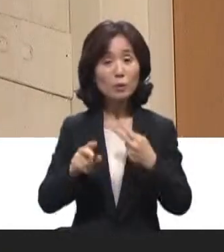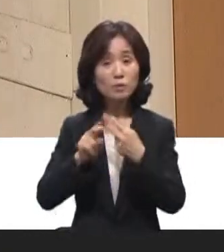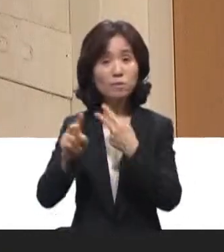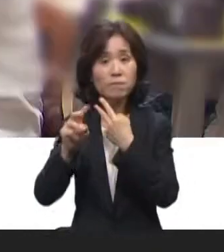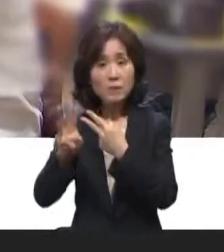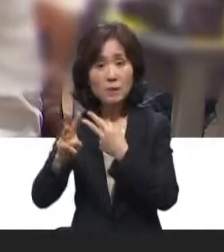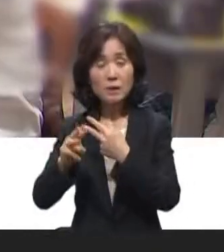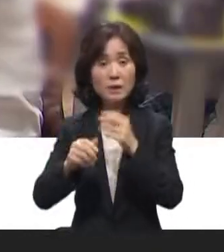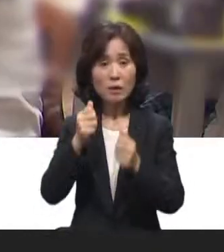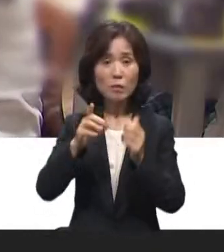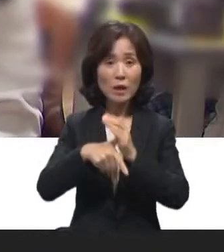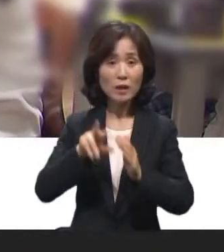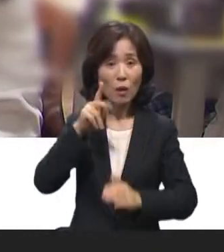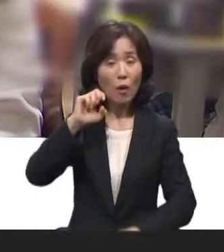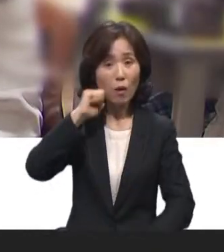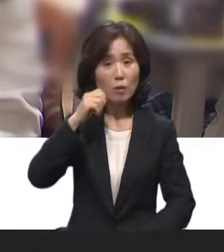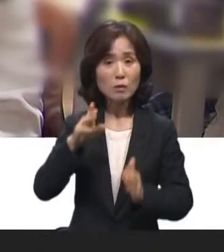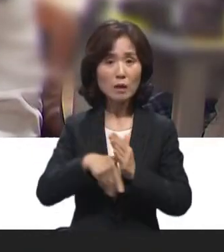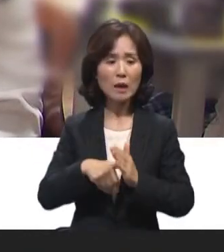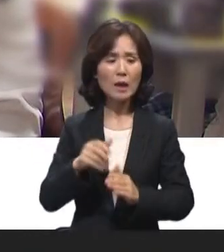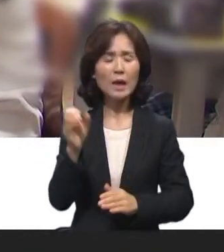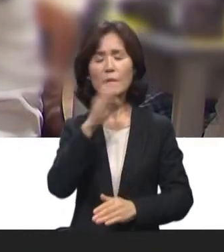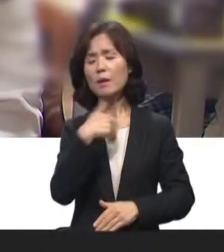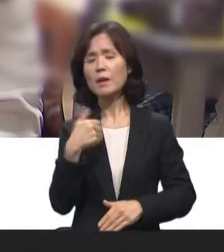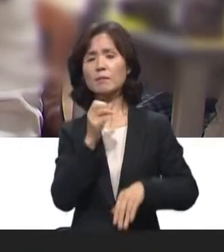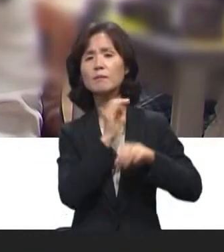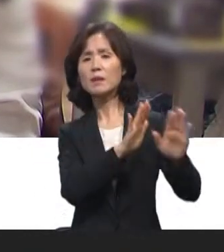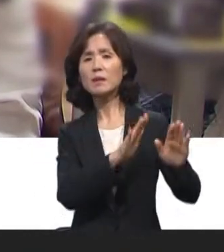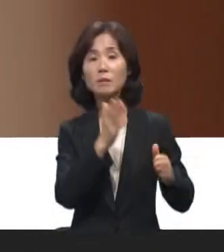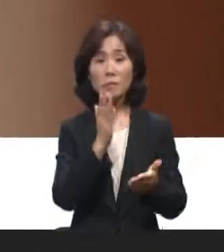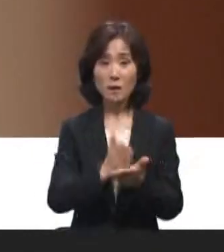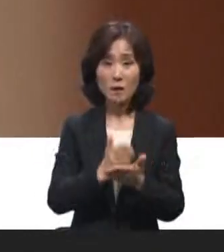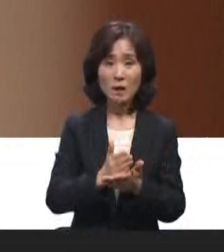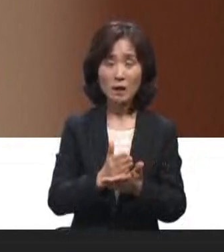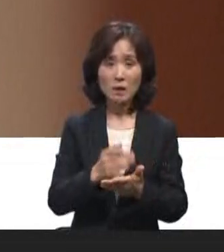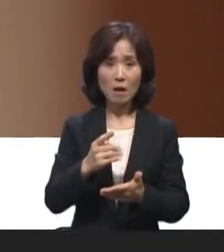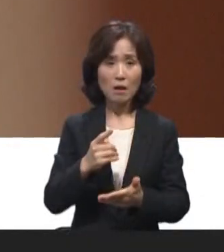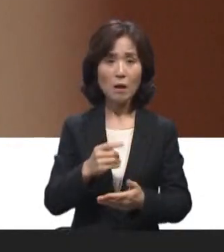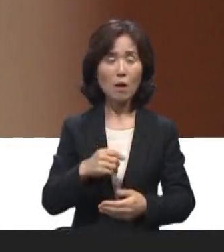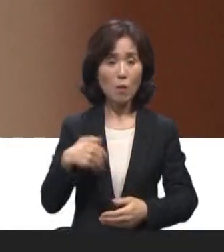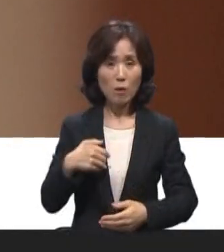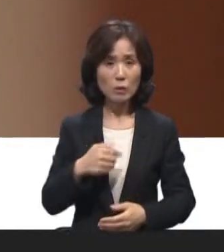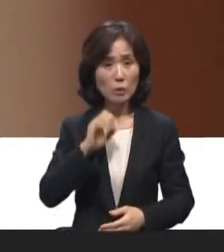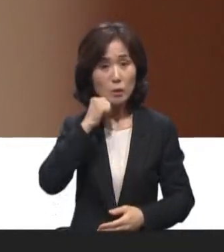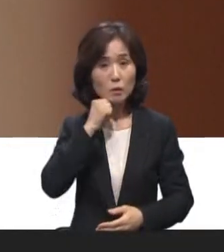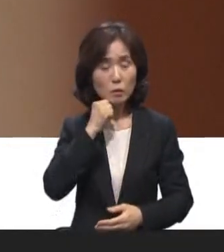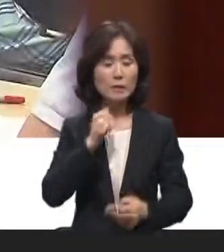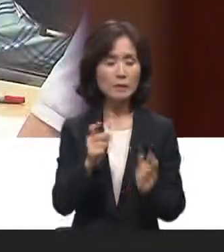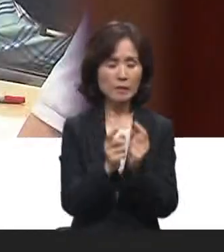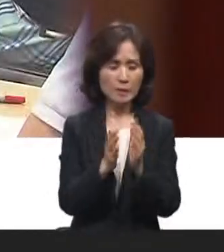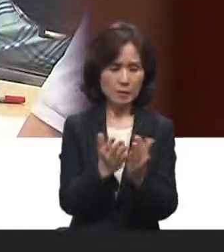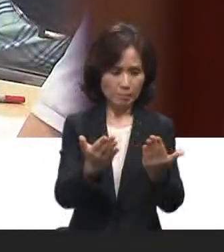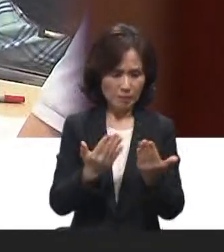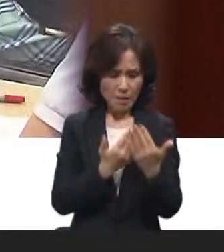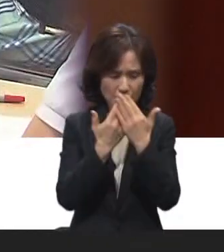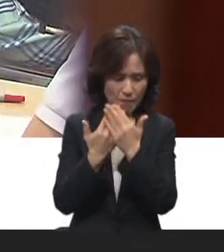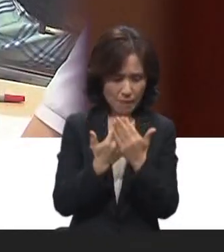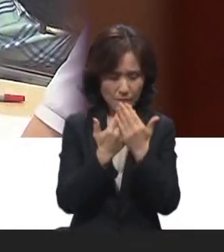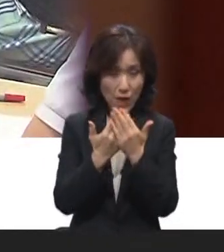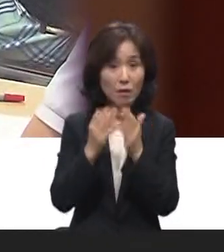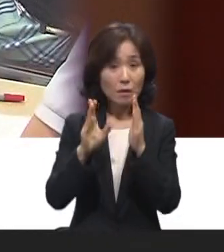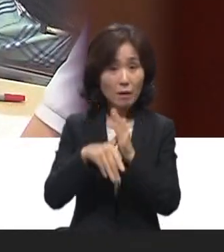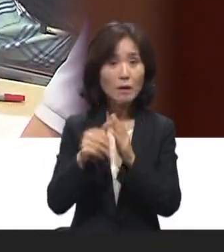틀리고 어려운 게 있을 때 이렇게 자꾸 나 외면하는 경향이 있는데 그 불편함을 만나는 공부를 하는게 기초 학력을 올리는 좋은 방법이라고